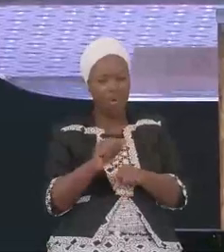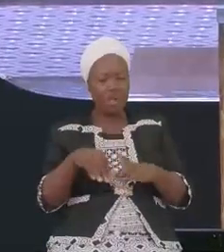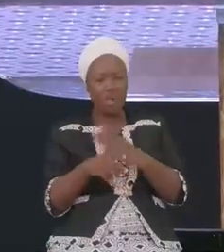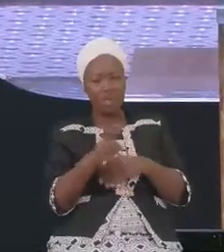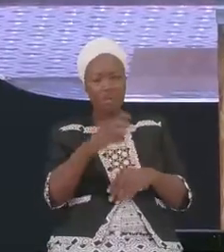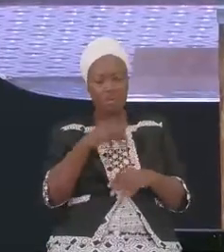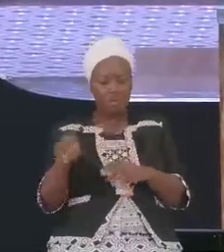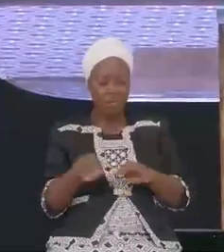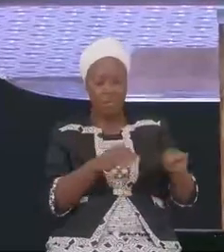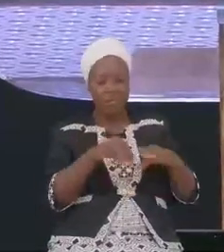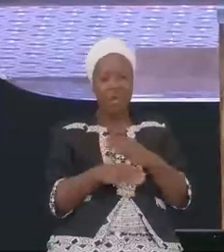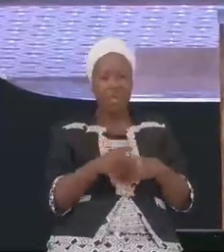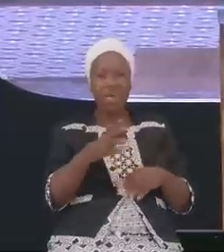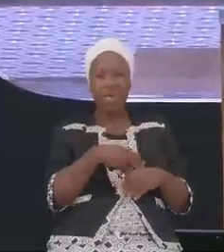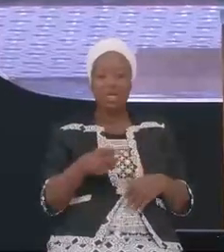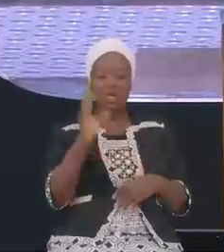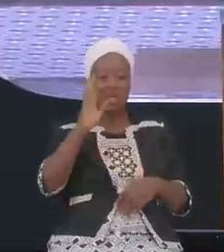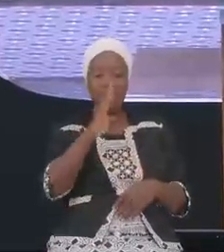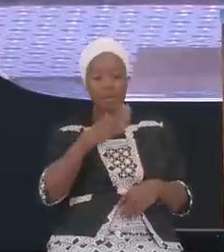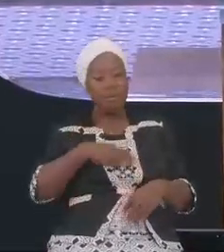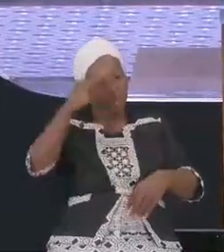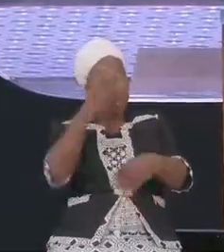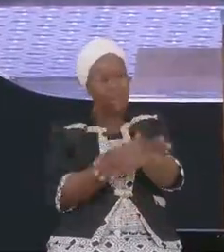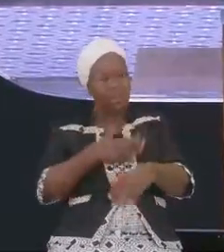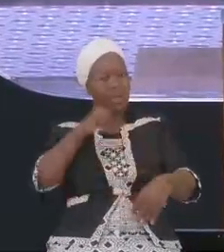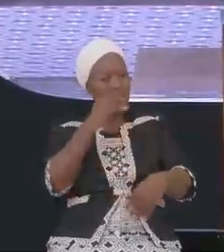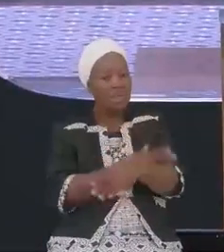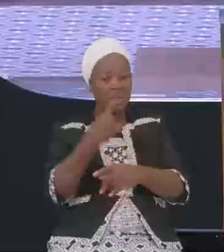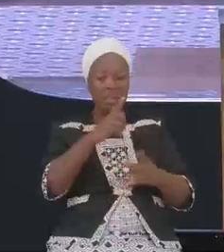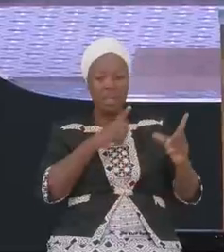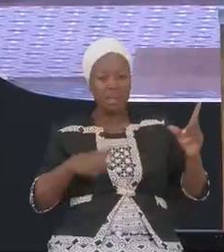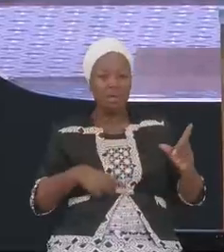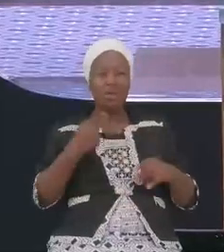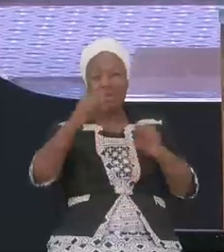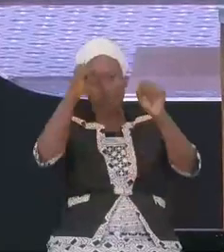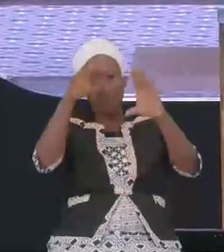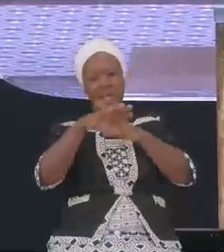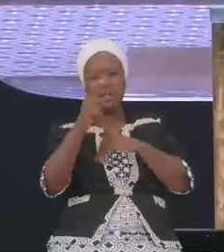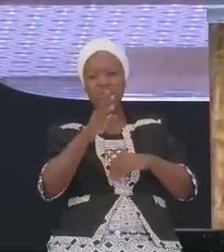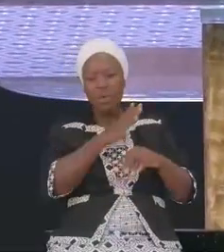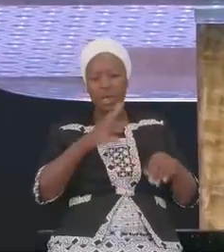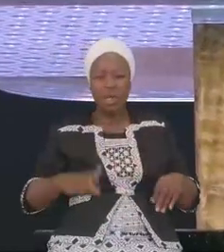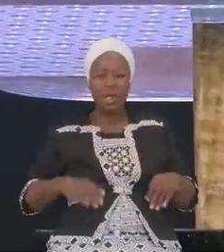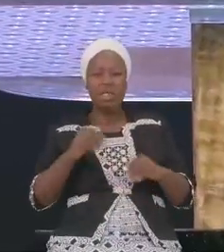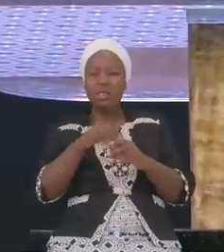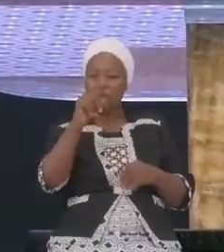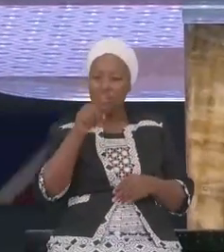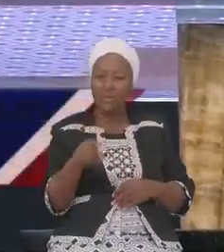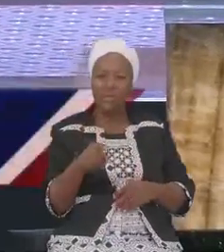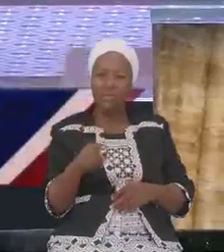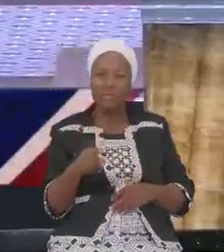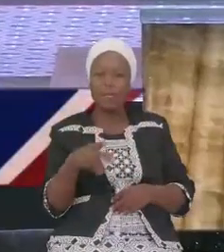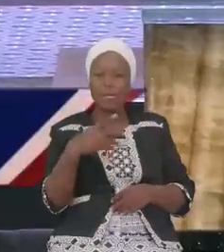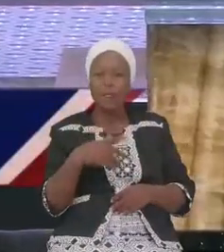Je demeurerai en eux, j'habiterai en eux, ils seront mes fils et mes filles, dit le